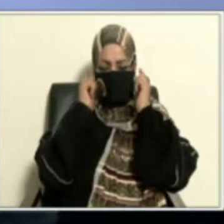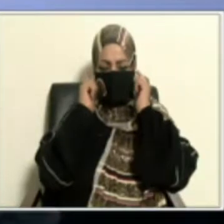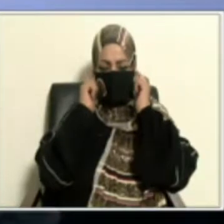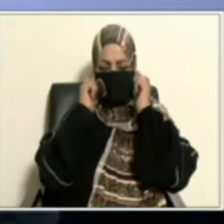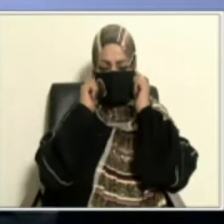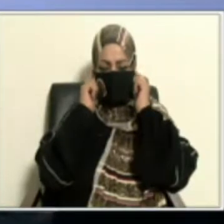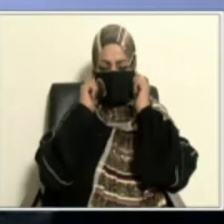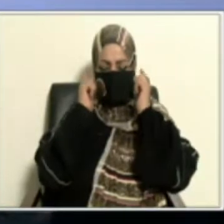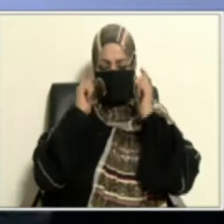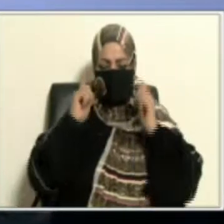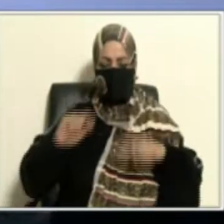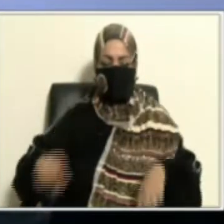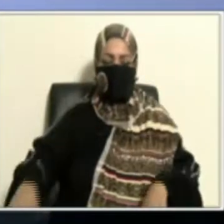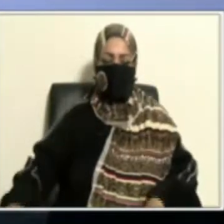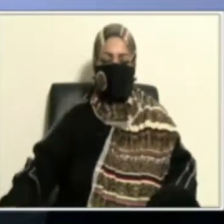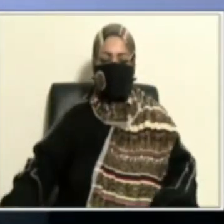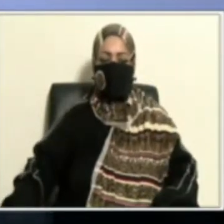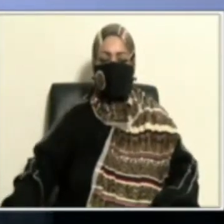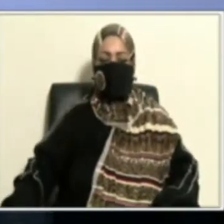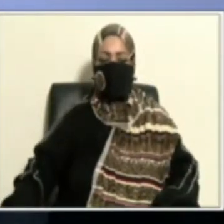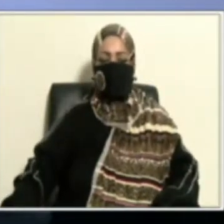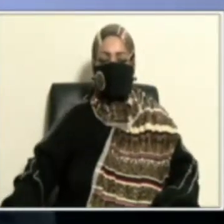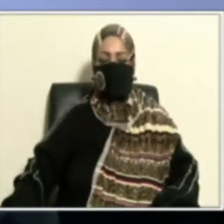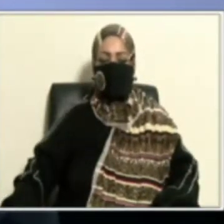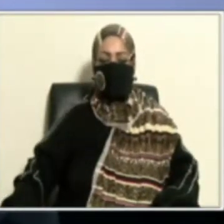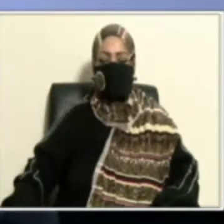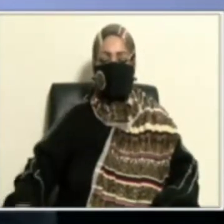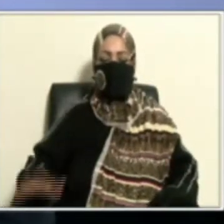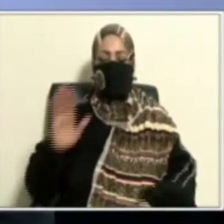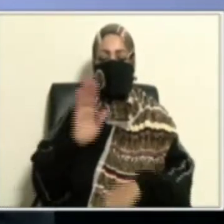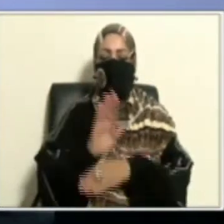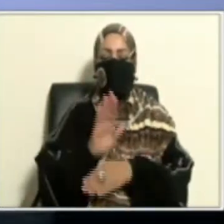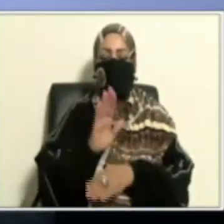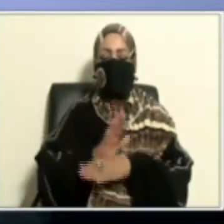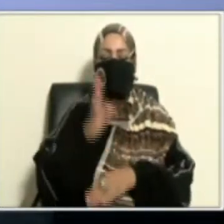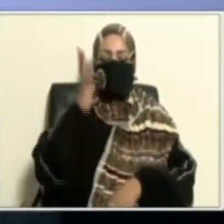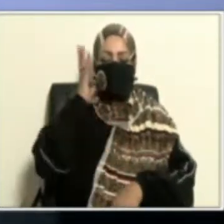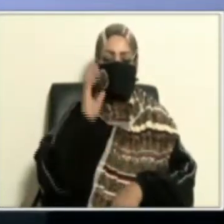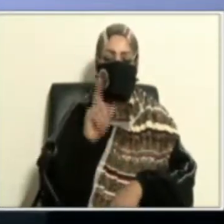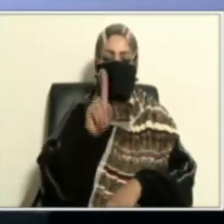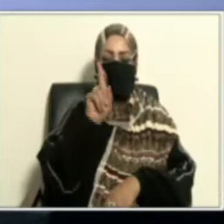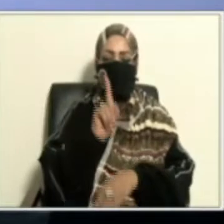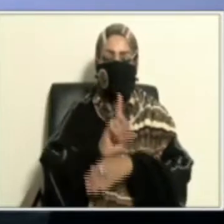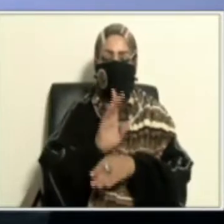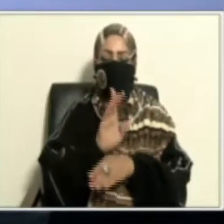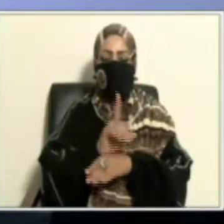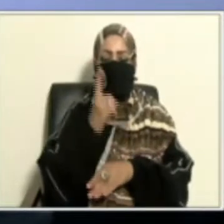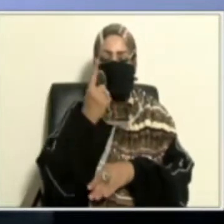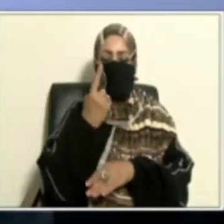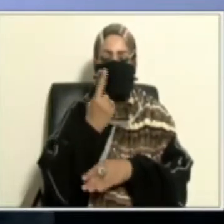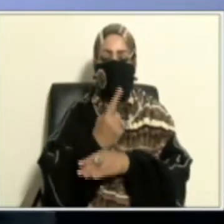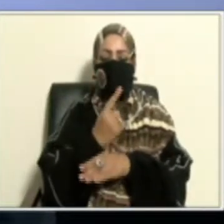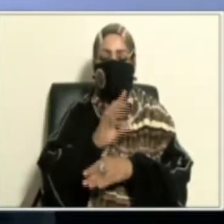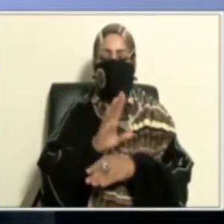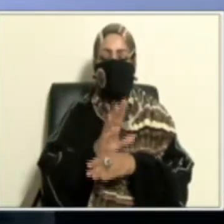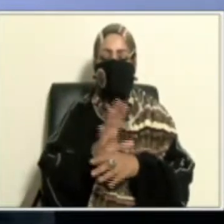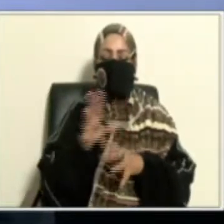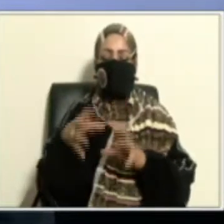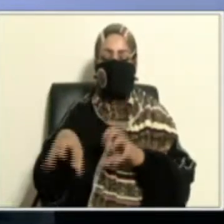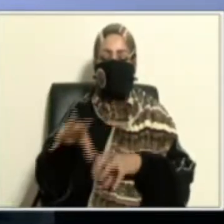شوية يبدو أن في دوشة لحداك، اسمعنا من الهاتف يا أخ عبد الله لأن صوتك شوية مش واضح